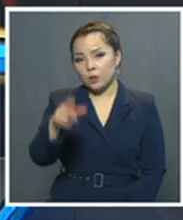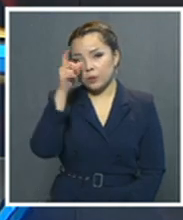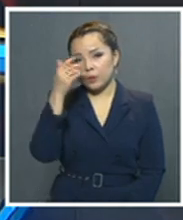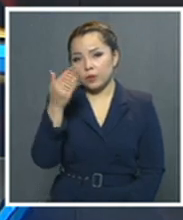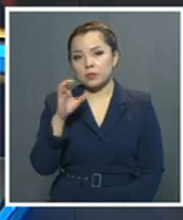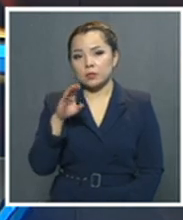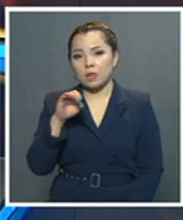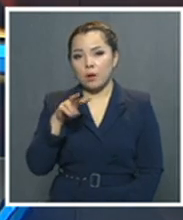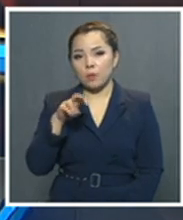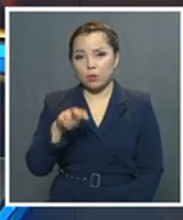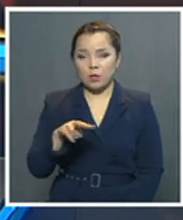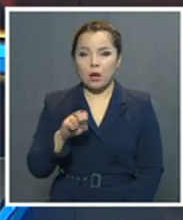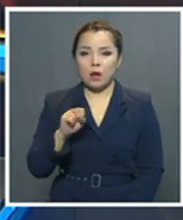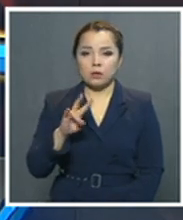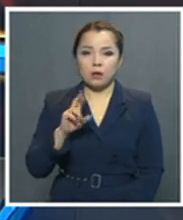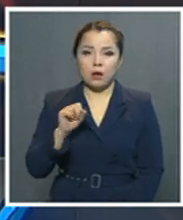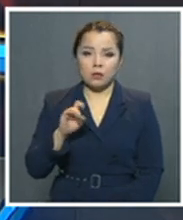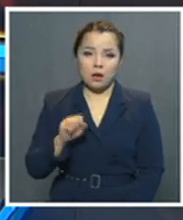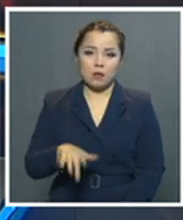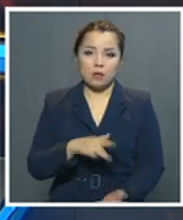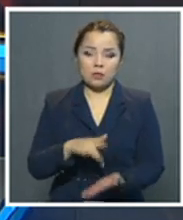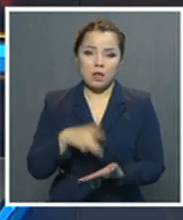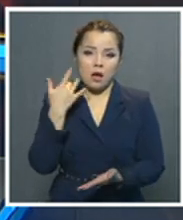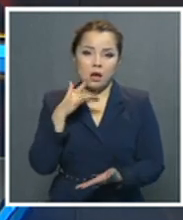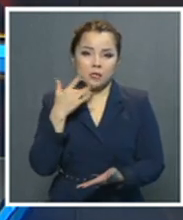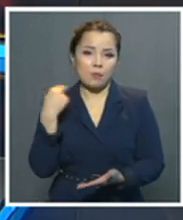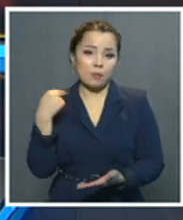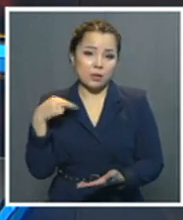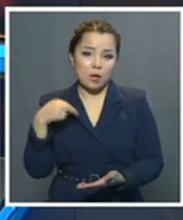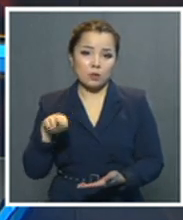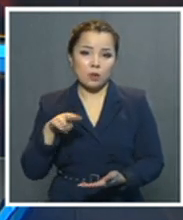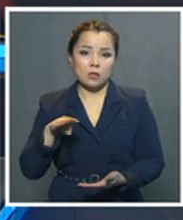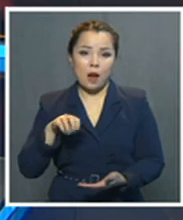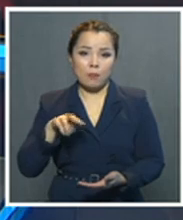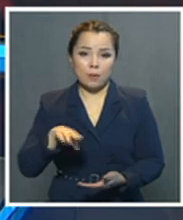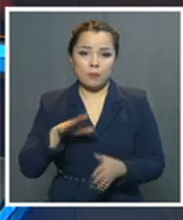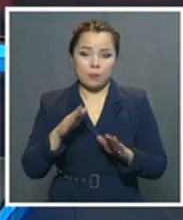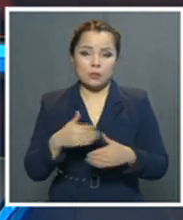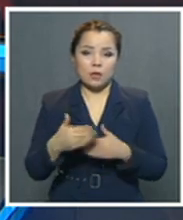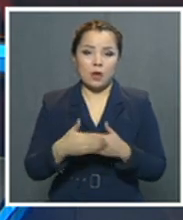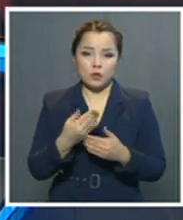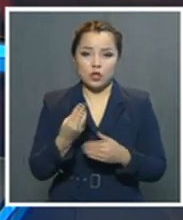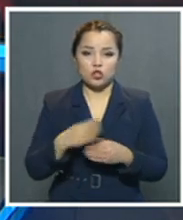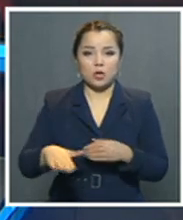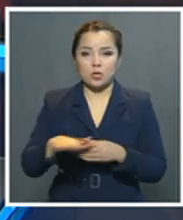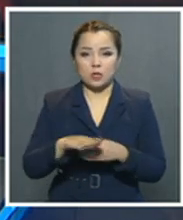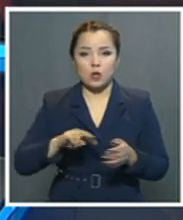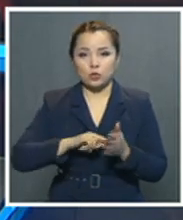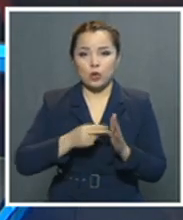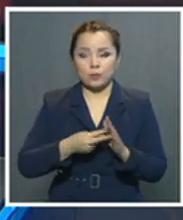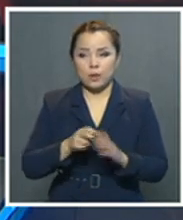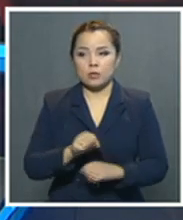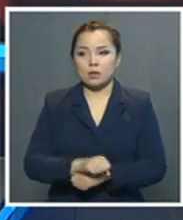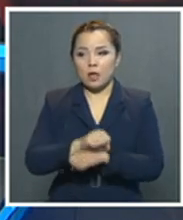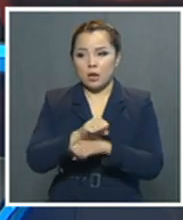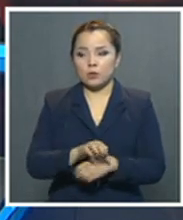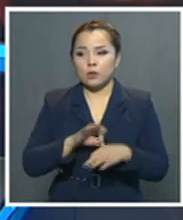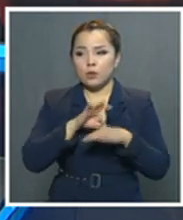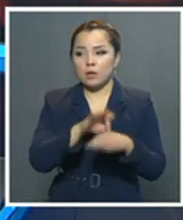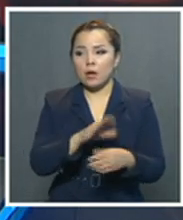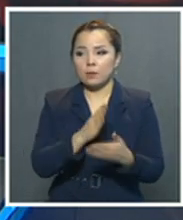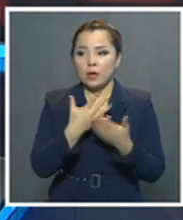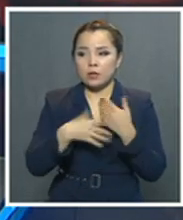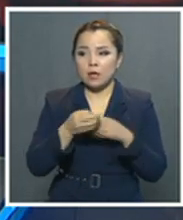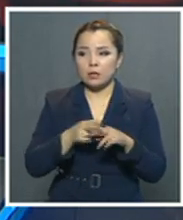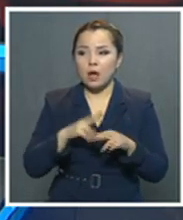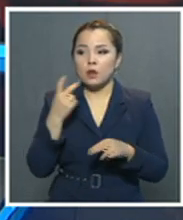Түркияның Ыстамбұл, Анкара қалаларында АҚШ президенті Дональд Трамптың таяу шығыс жоспарына қарсы шерулер өтті. Оларға